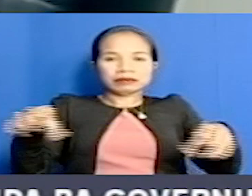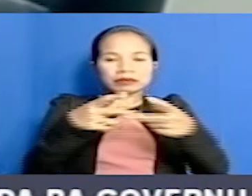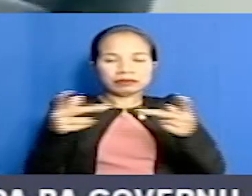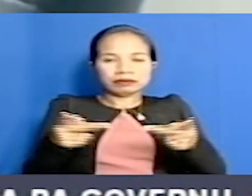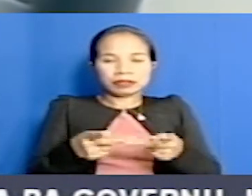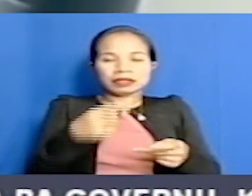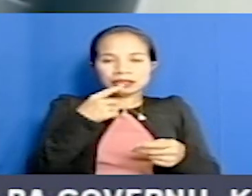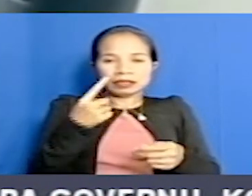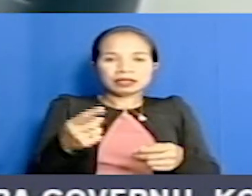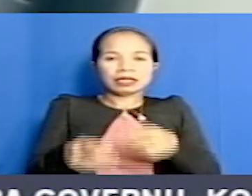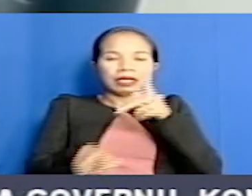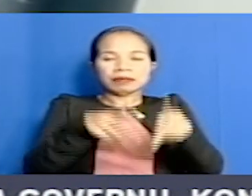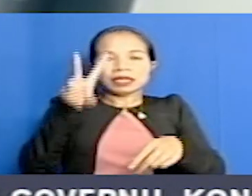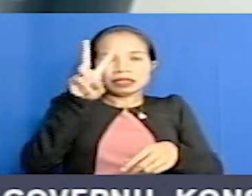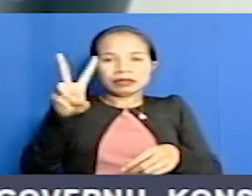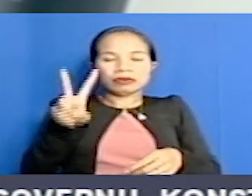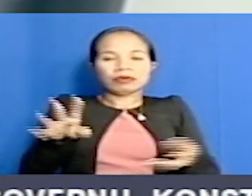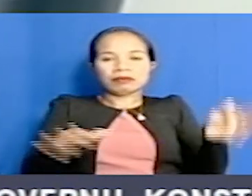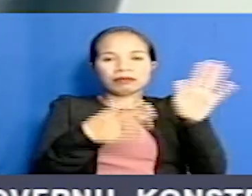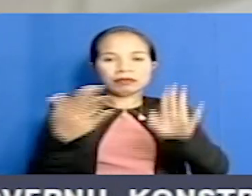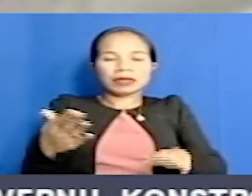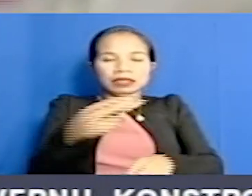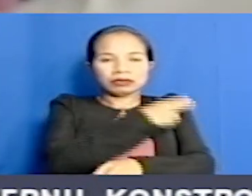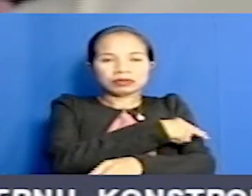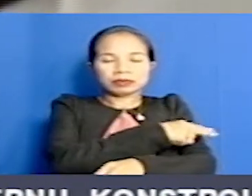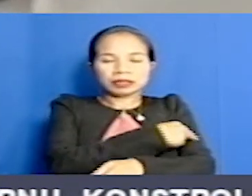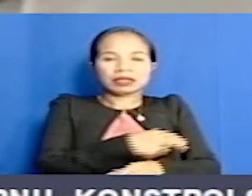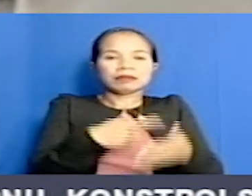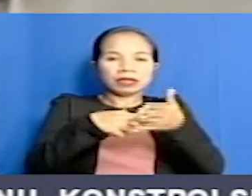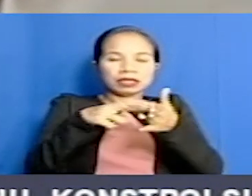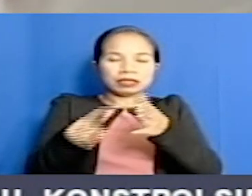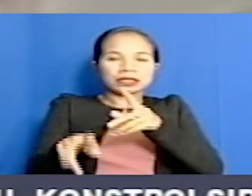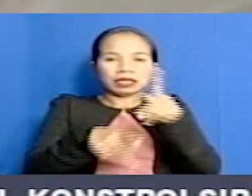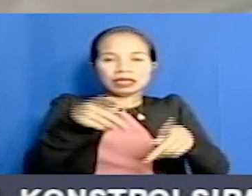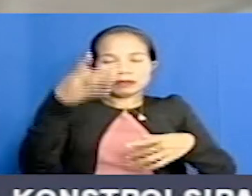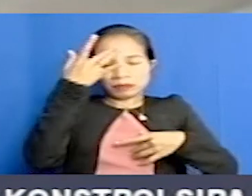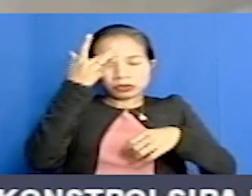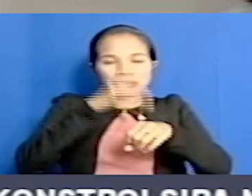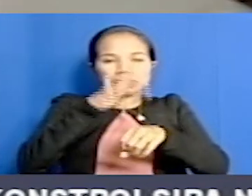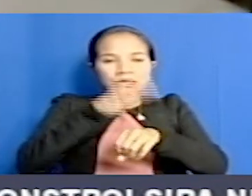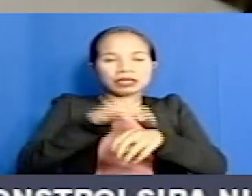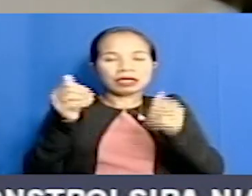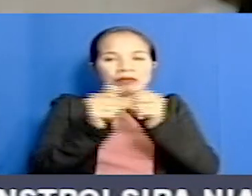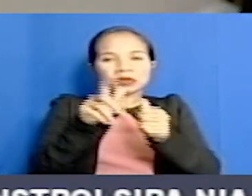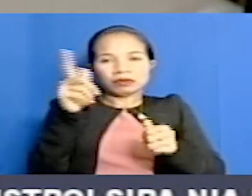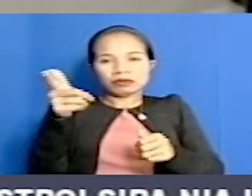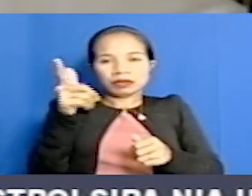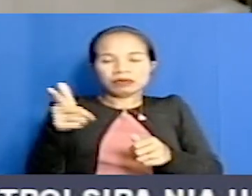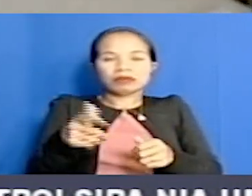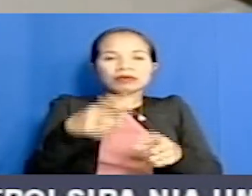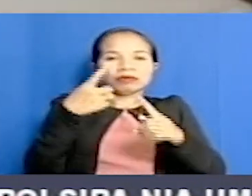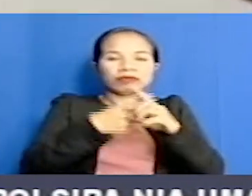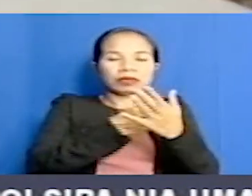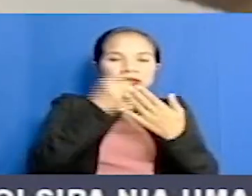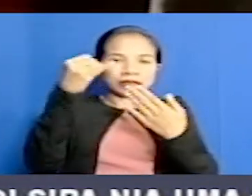informa, alende Emanengrua la convida Hospital Mos resista paciente dengue hamuduk ruanulu durante